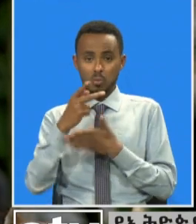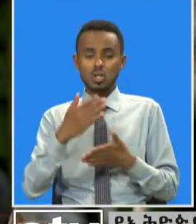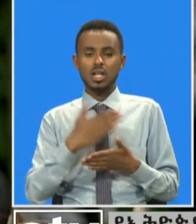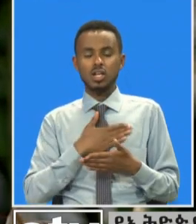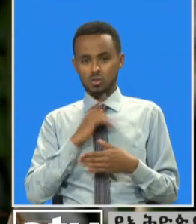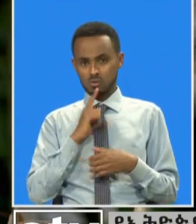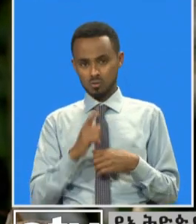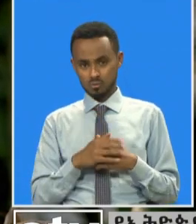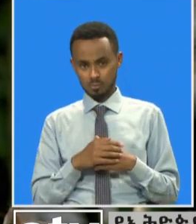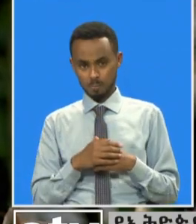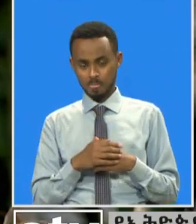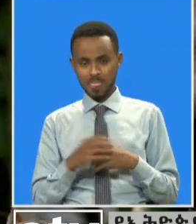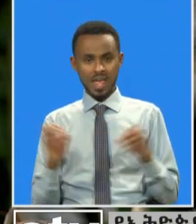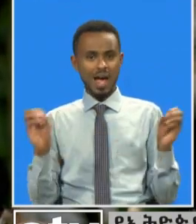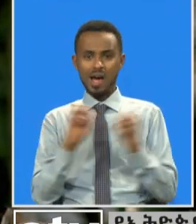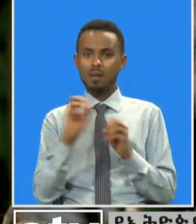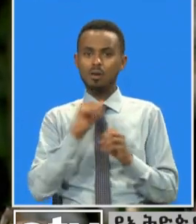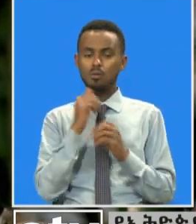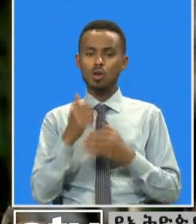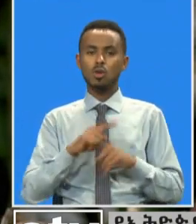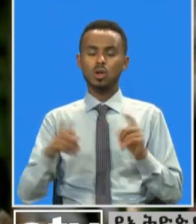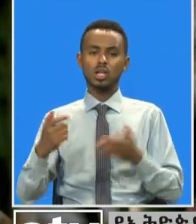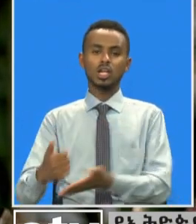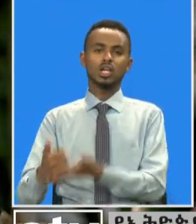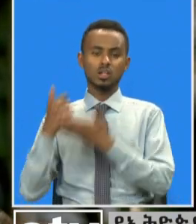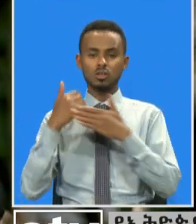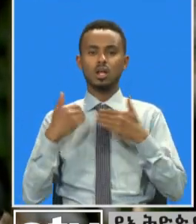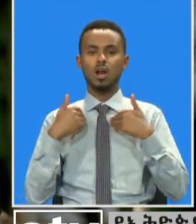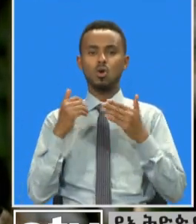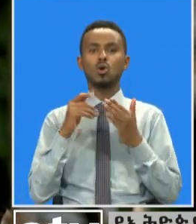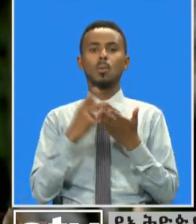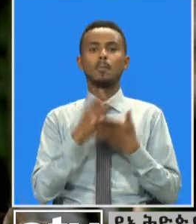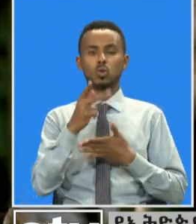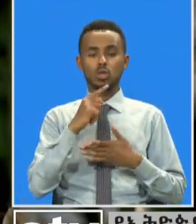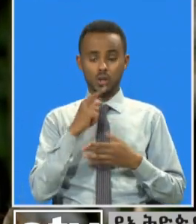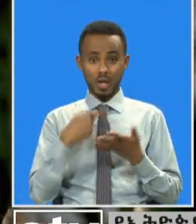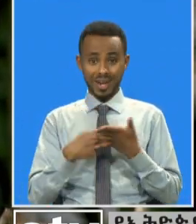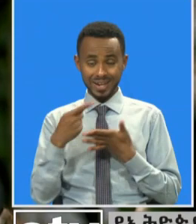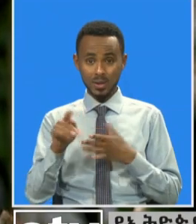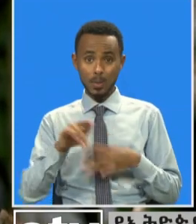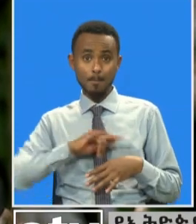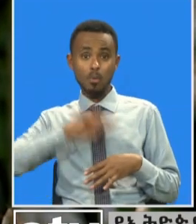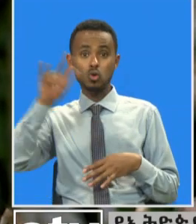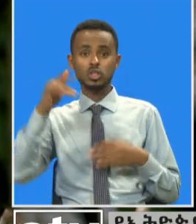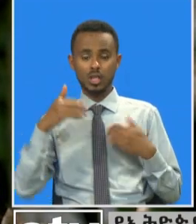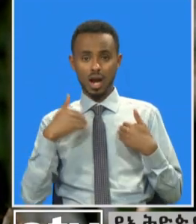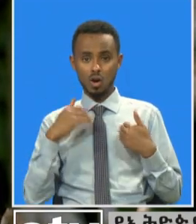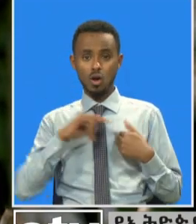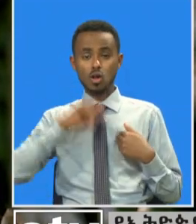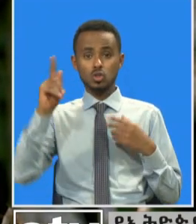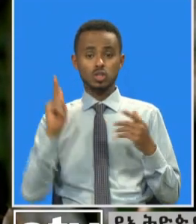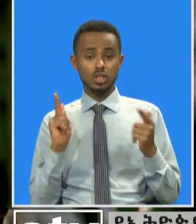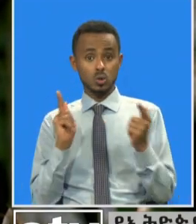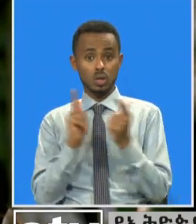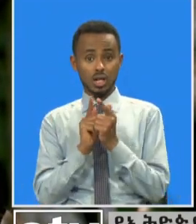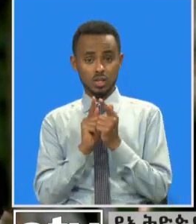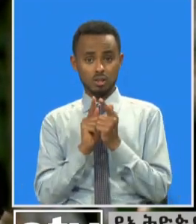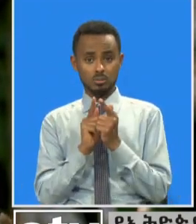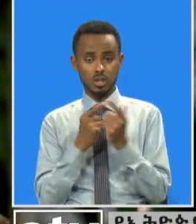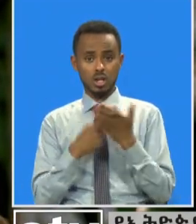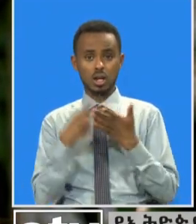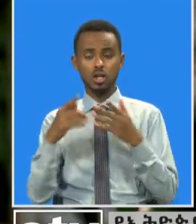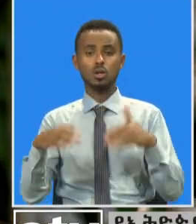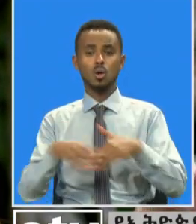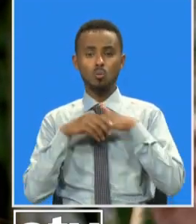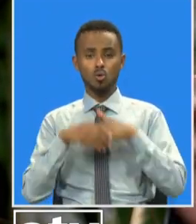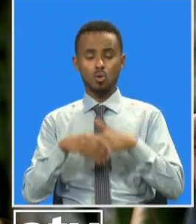ፕሮጀክታቸው ነው፣ ያለምንም ልዩነት እየደገፉት ያለው ፕሮጀክት ነው። ይህንንም በውጭ ያለው የውጭ ግንኙነታችንም ይህን